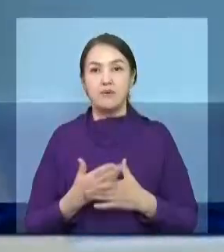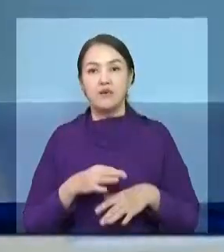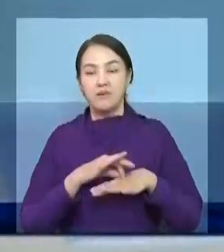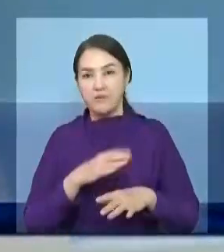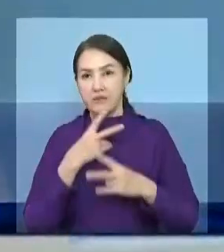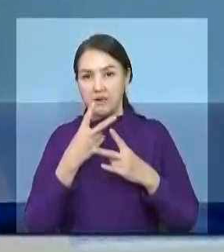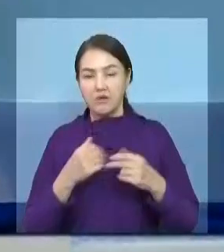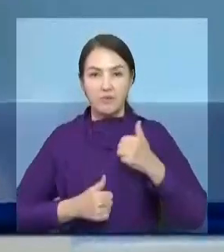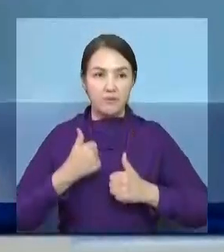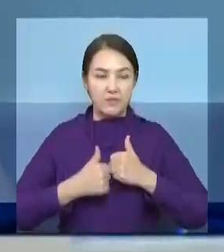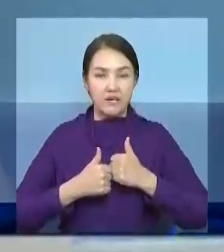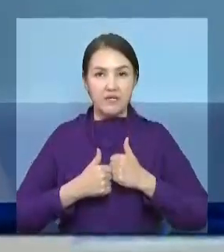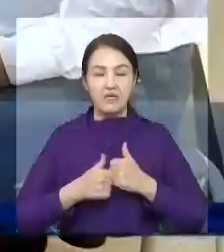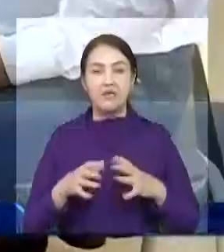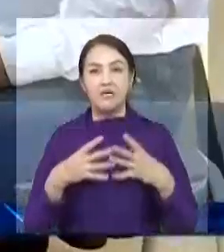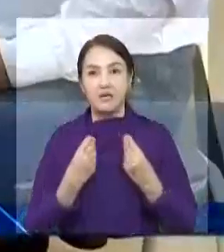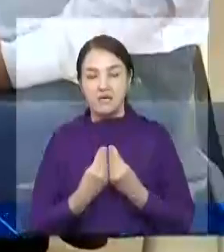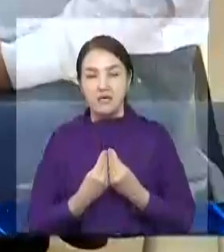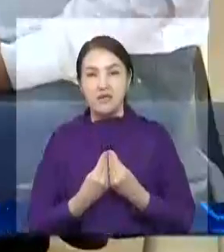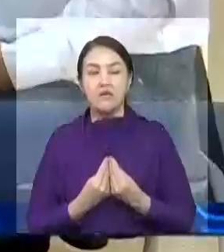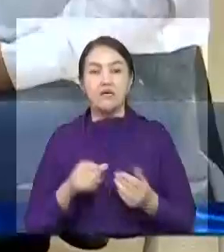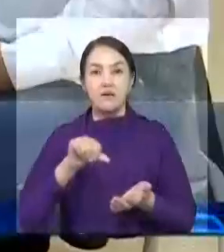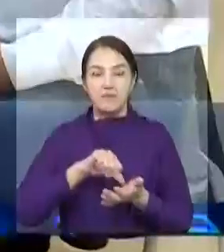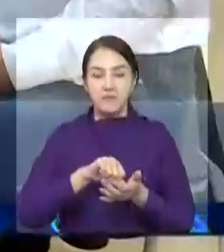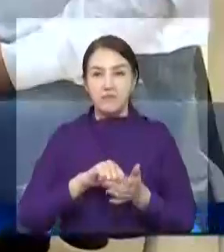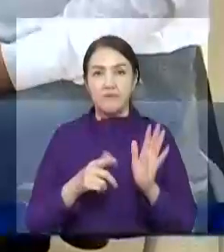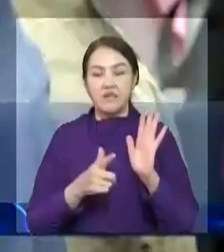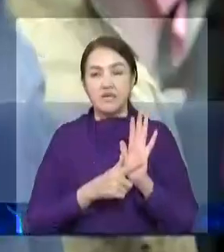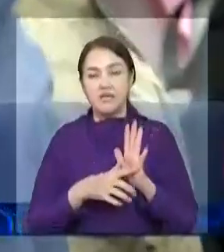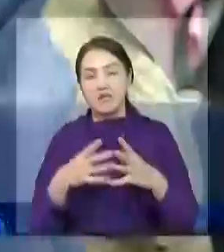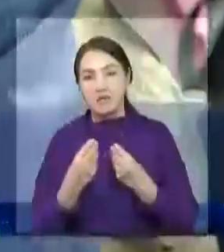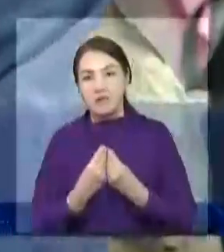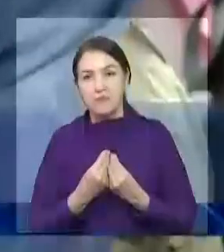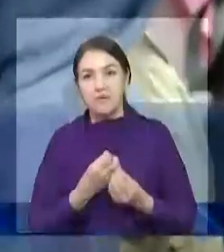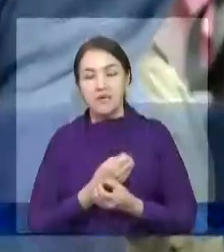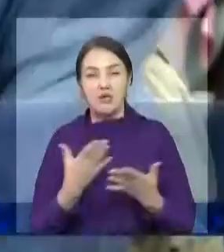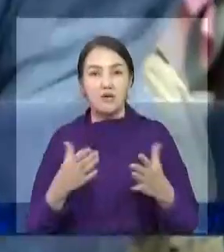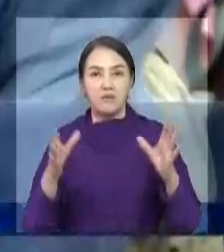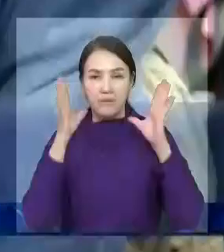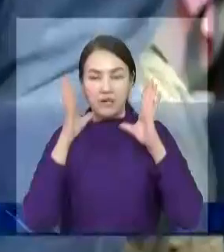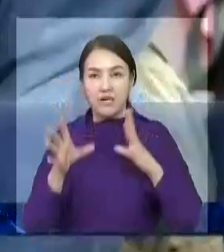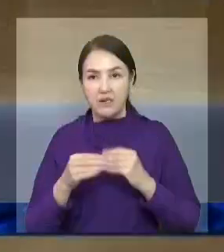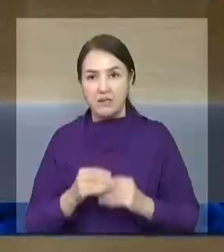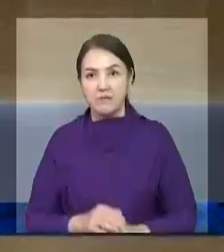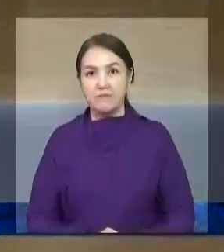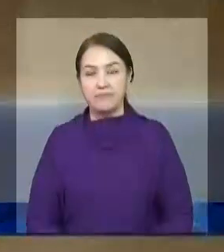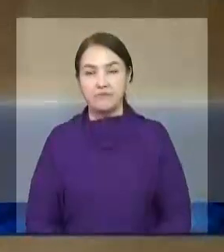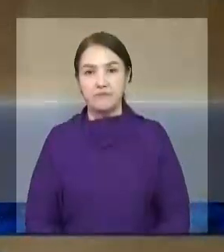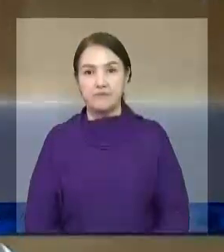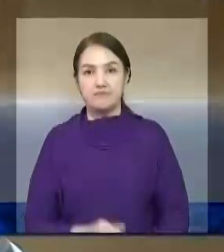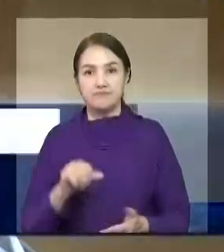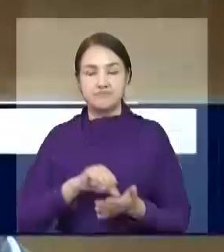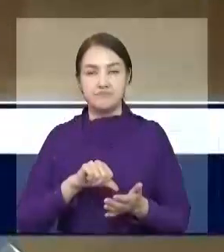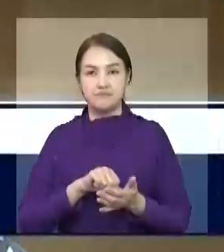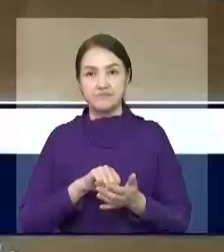проходило в виде конкурса среди семей. В нем принимали участие семьи из этнокультурных и религиозных объединений. Принимают